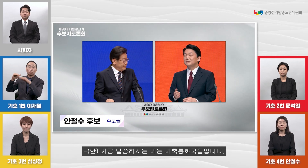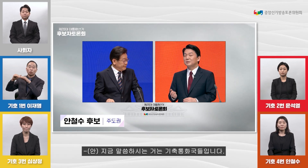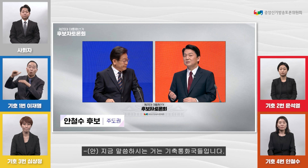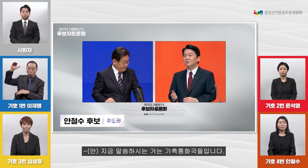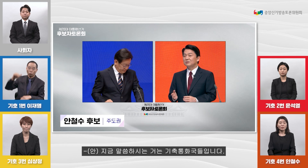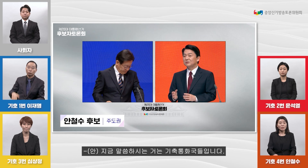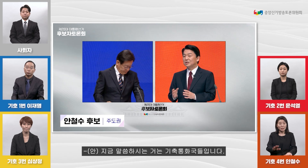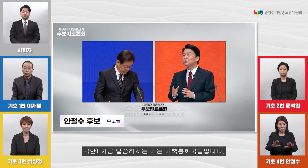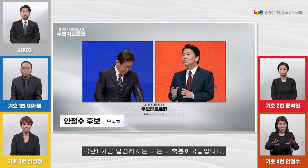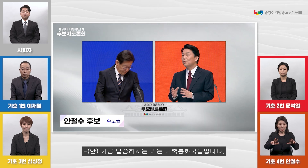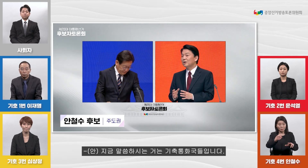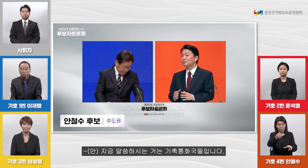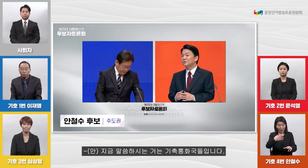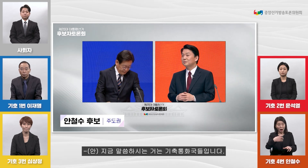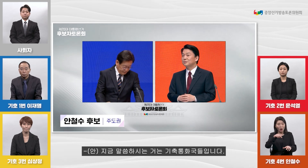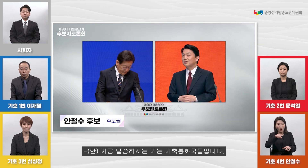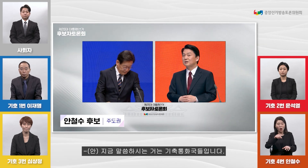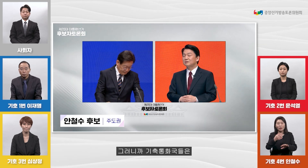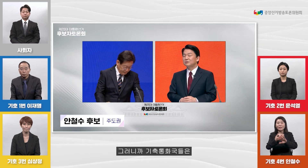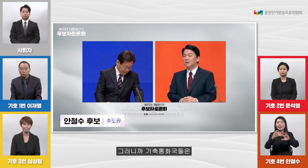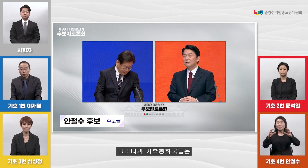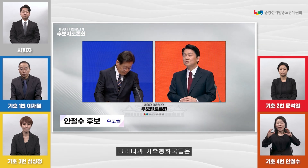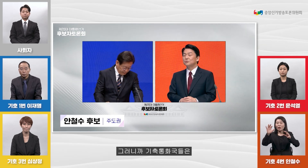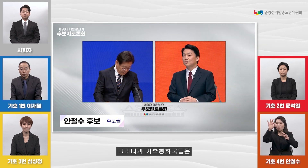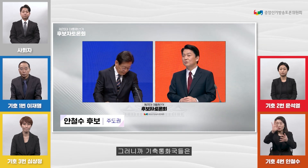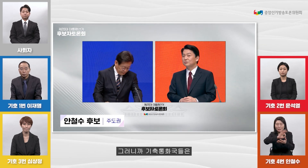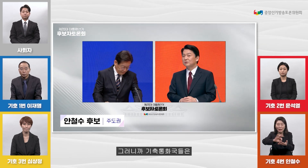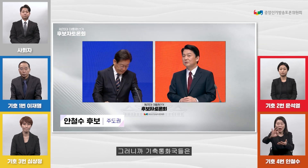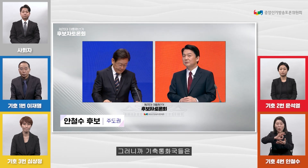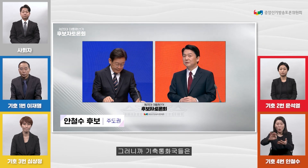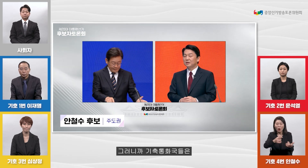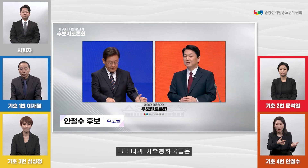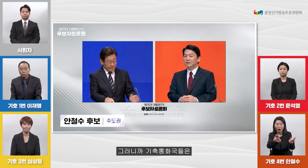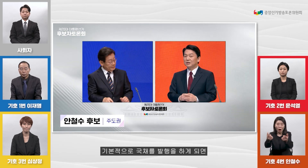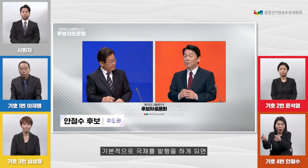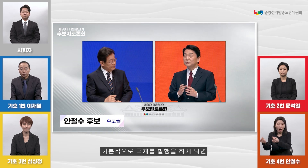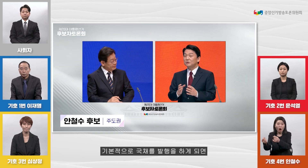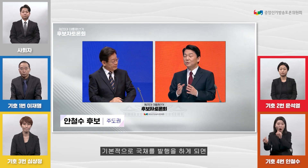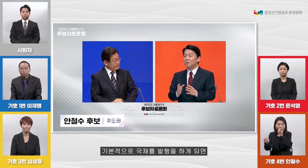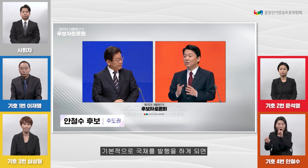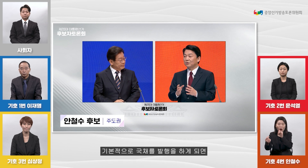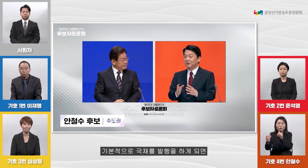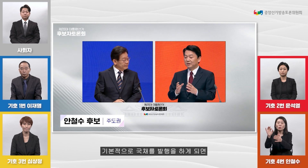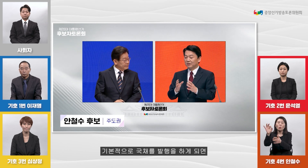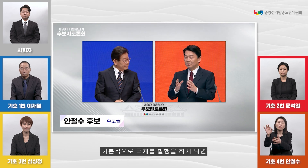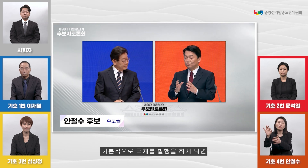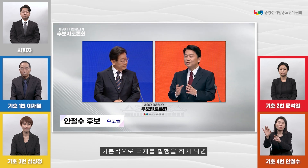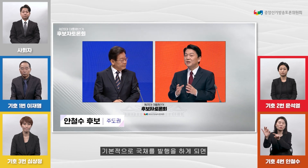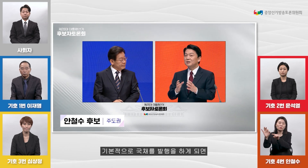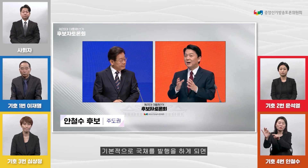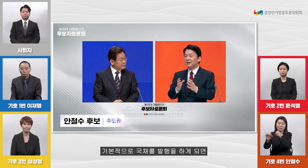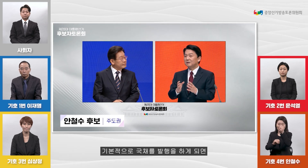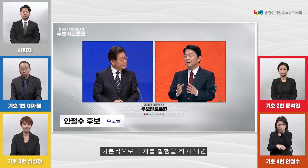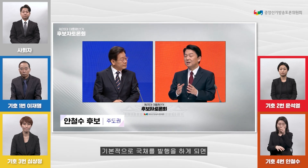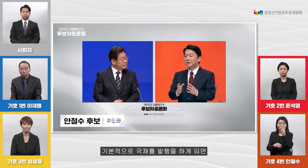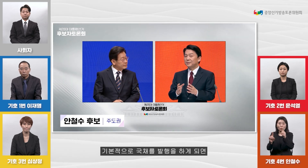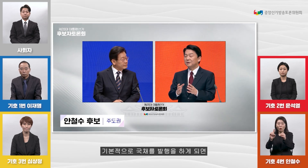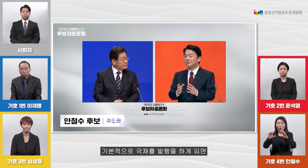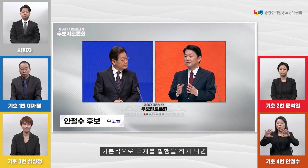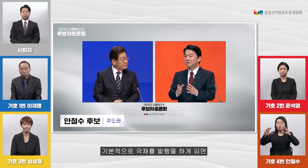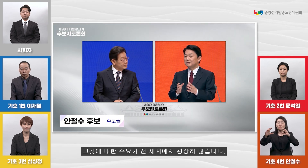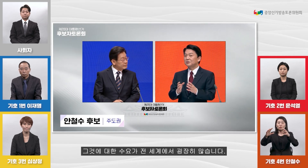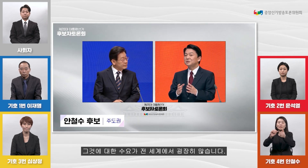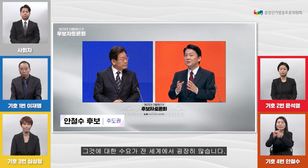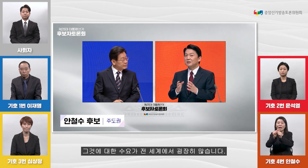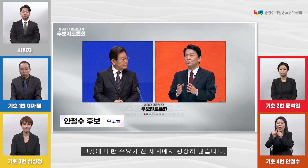지금 말씀하시는 거는 기축통화국들입니다. 그러니까 기축통화국들은 기본적으로 국채를 발행을 하게